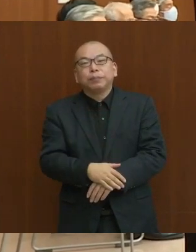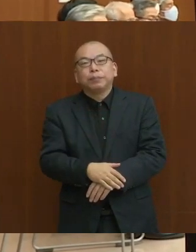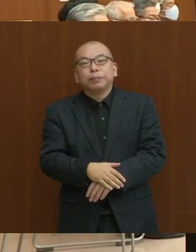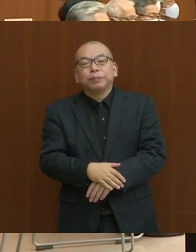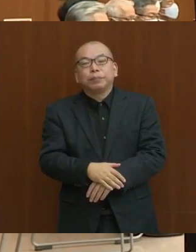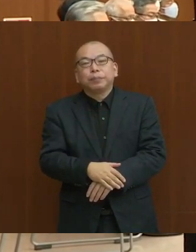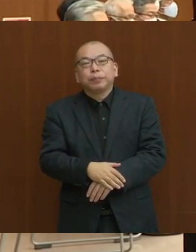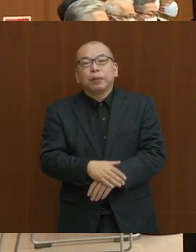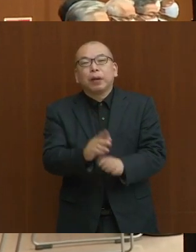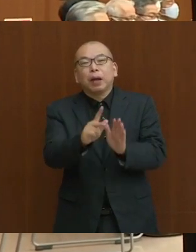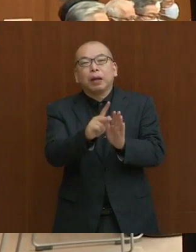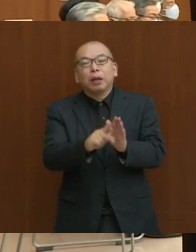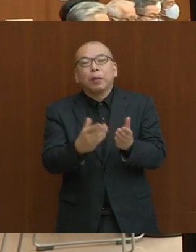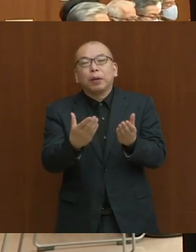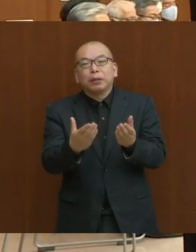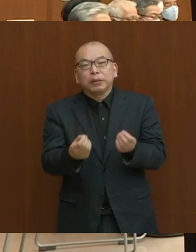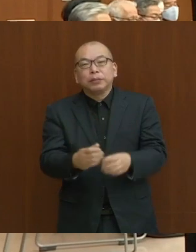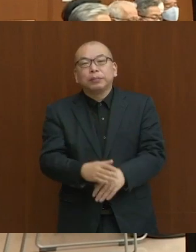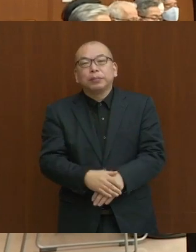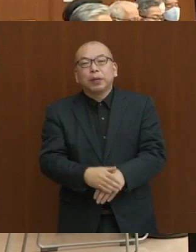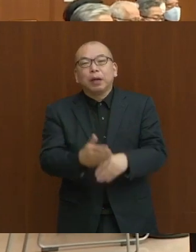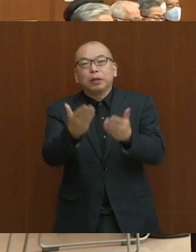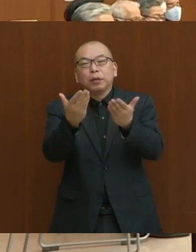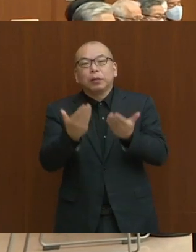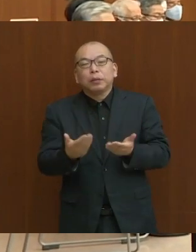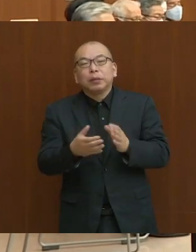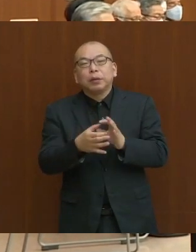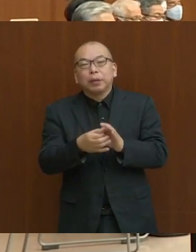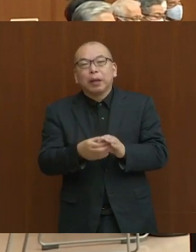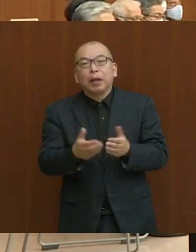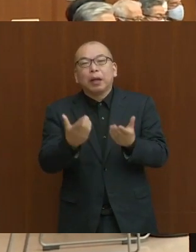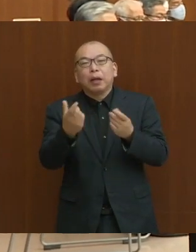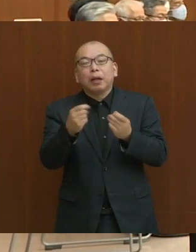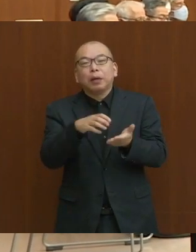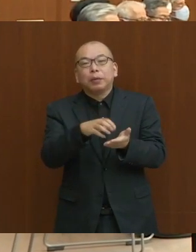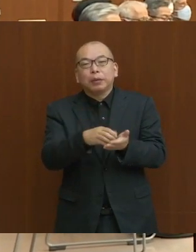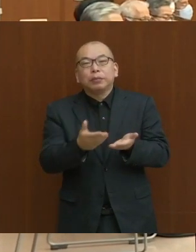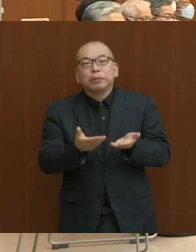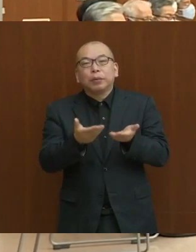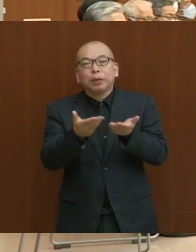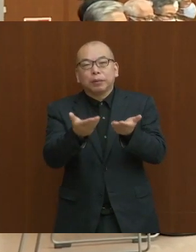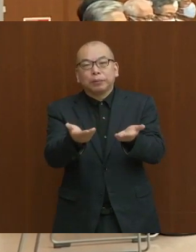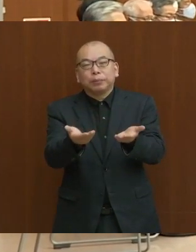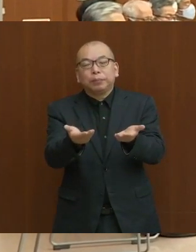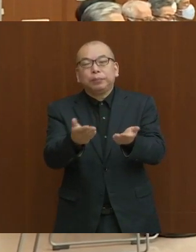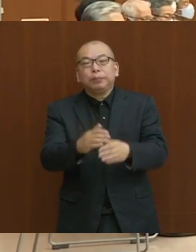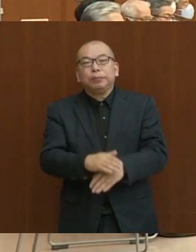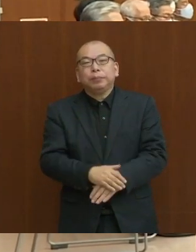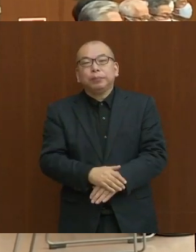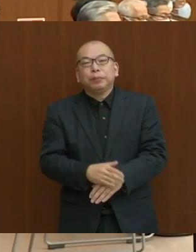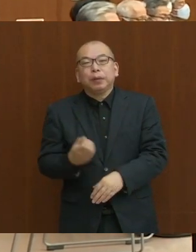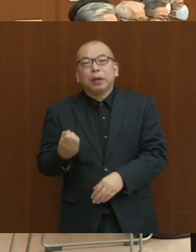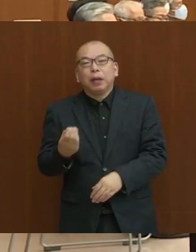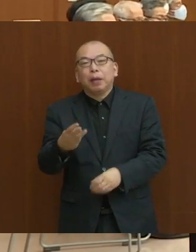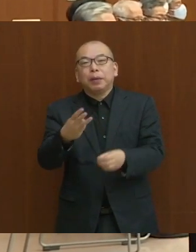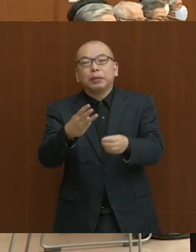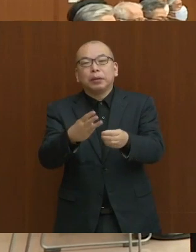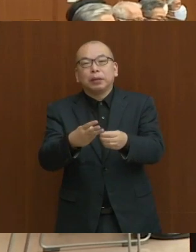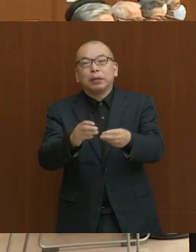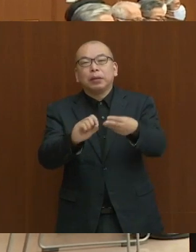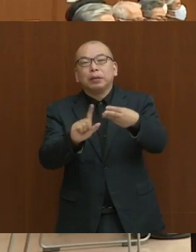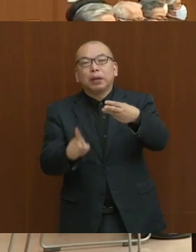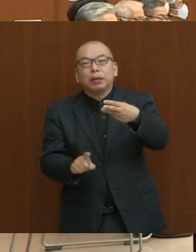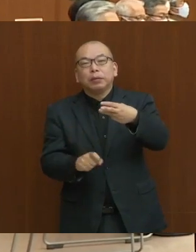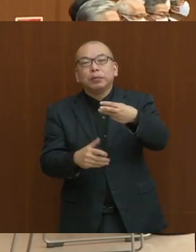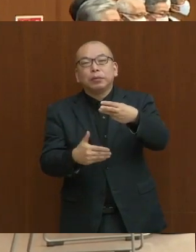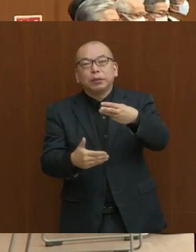科所定の課程を修め、卒業したので学士人間科学の学位を授与する。令和3年